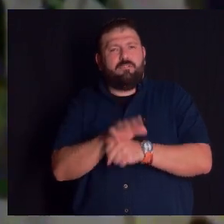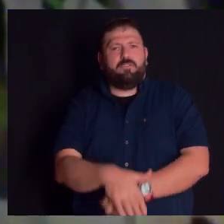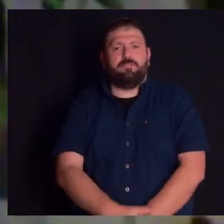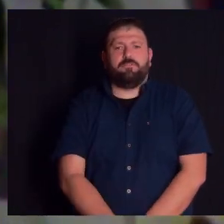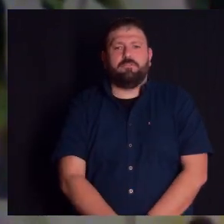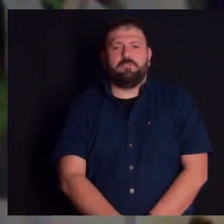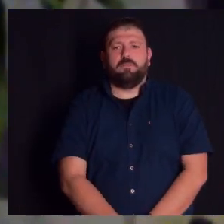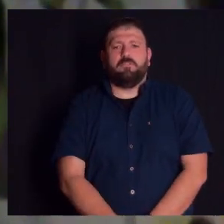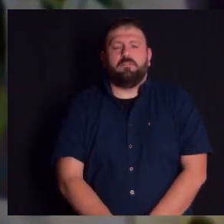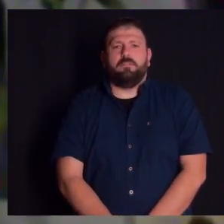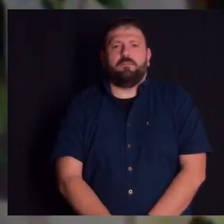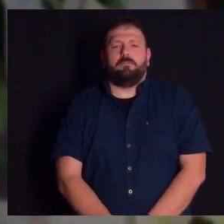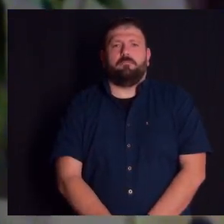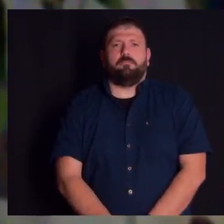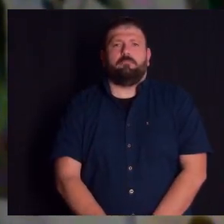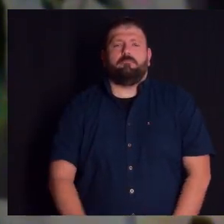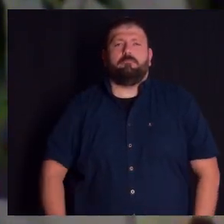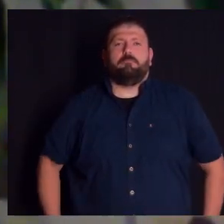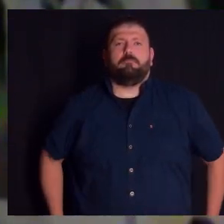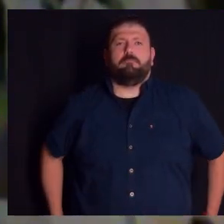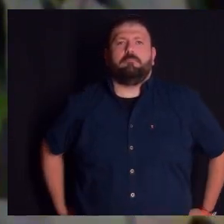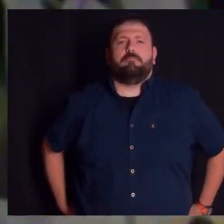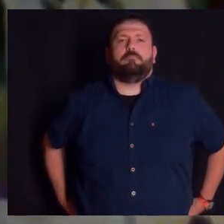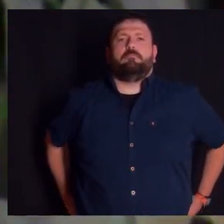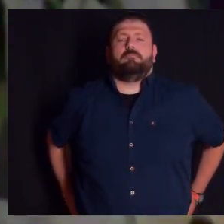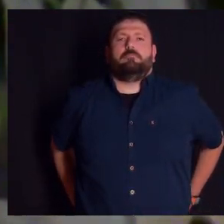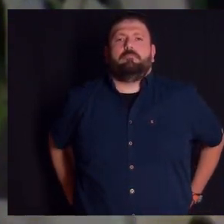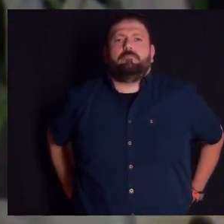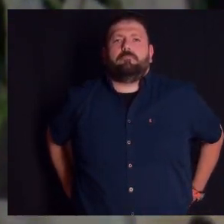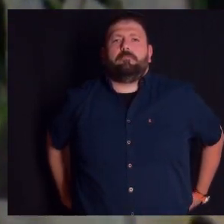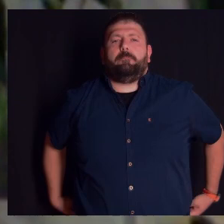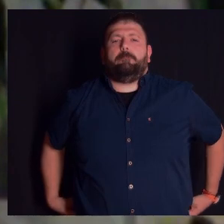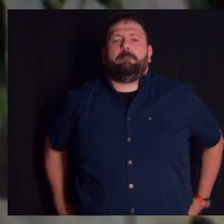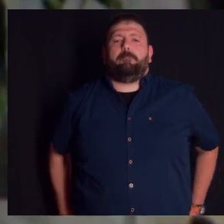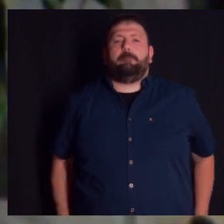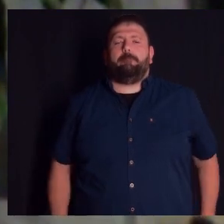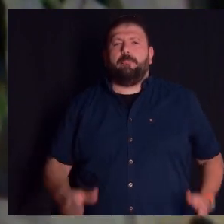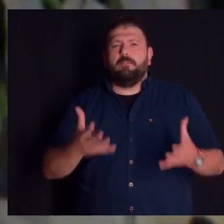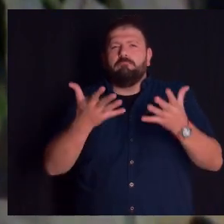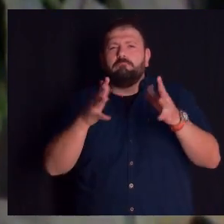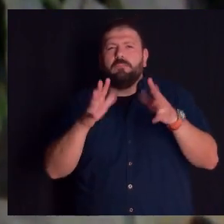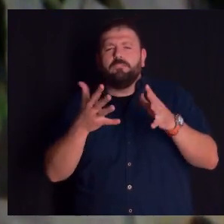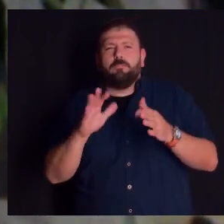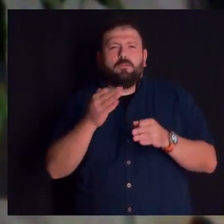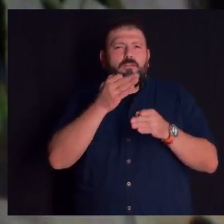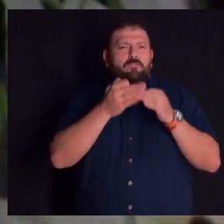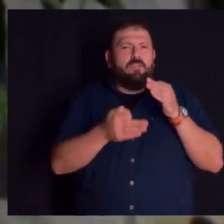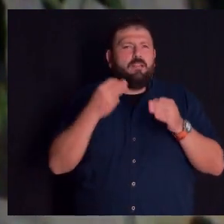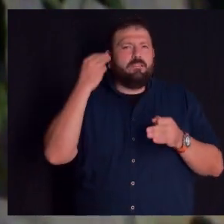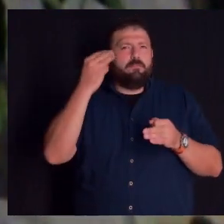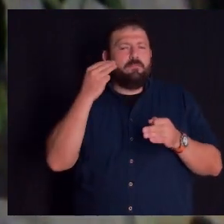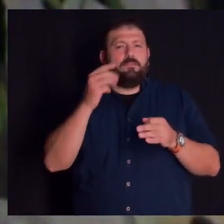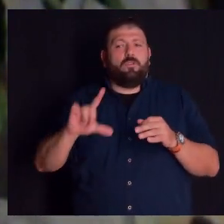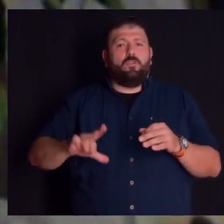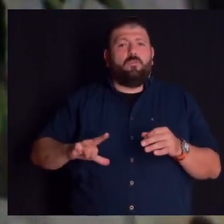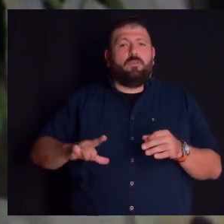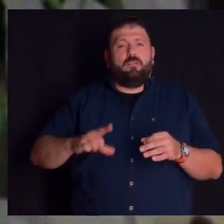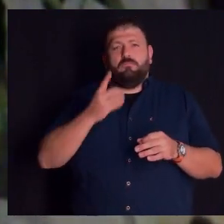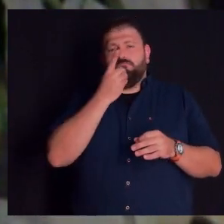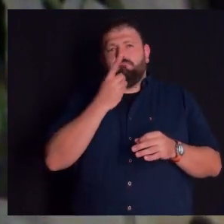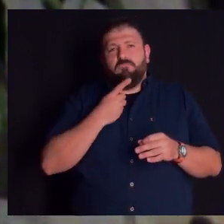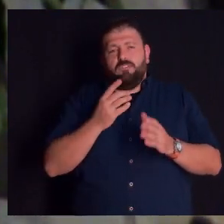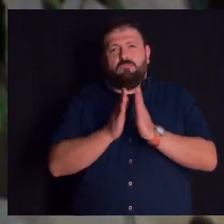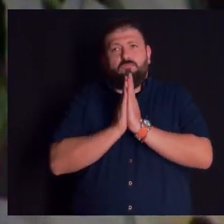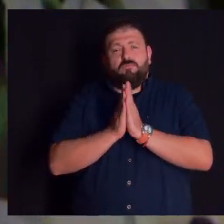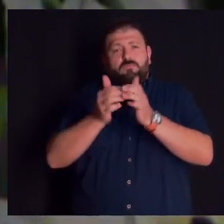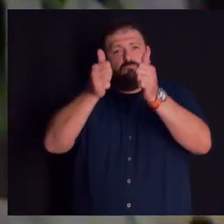happened with the quarantine here in Russia. Оставаться дома. más o menos a finales de Around el gobierno nos pide end of quedarnos en March, the casa,